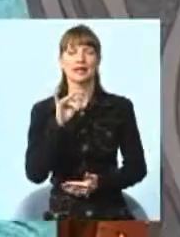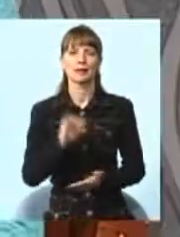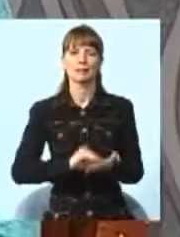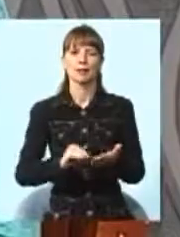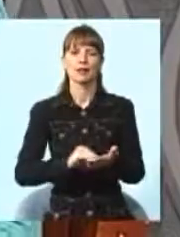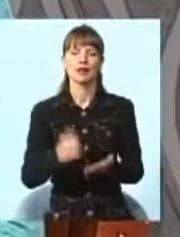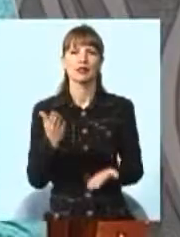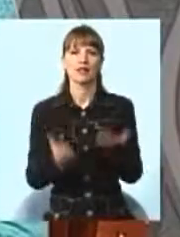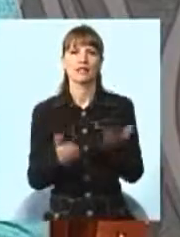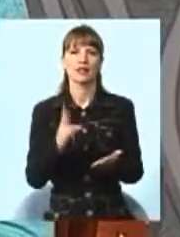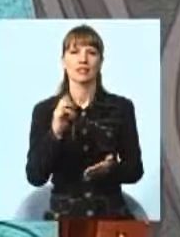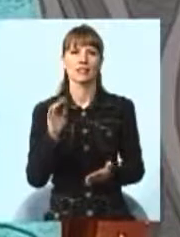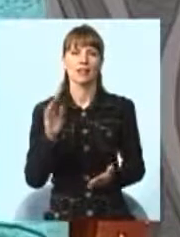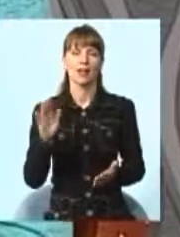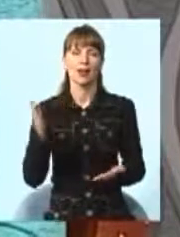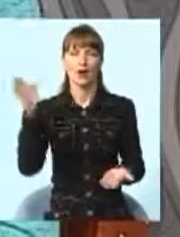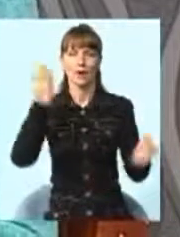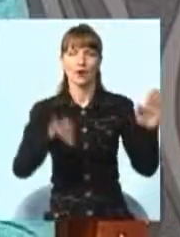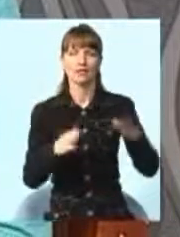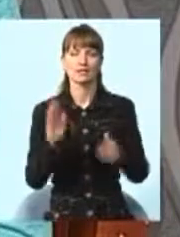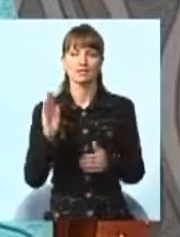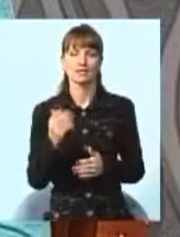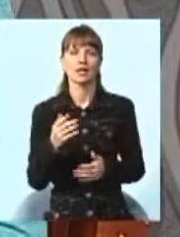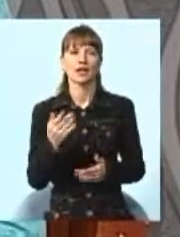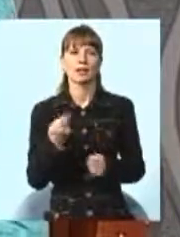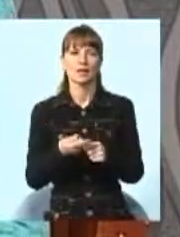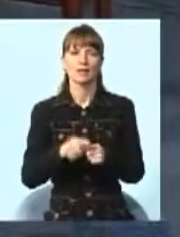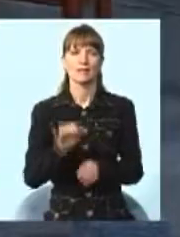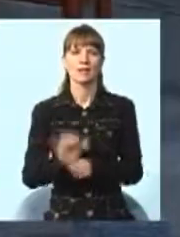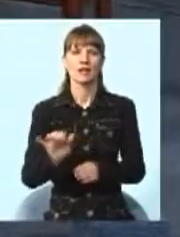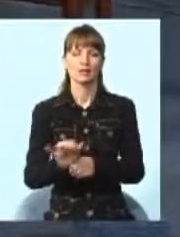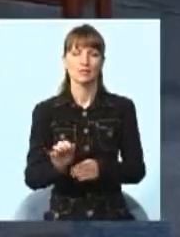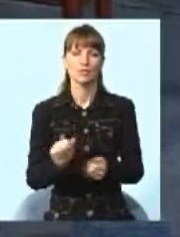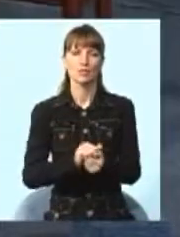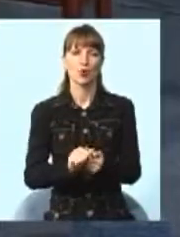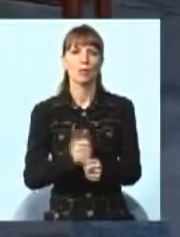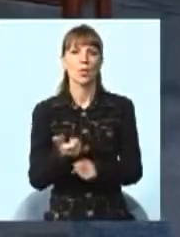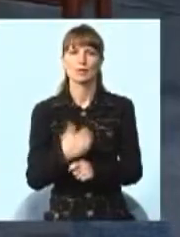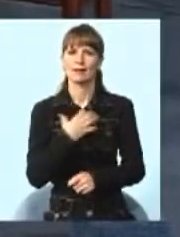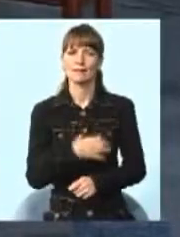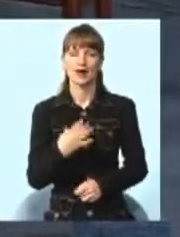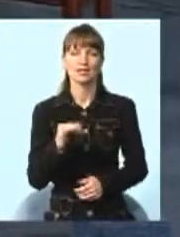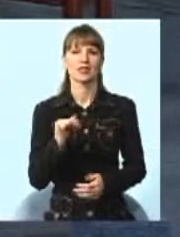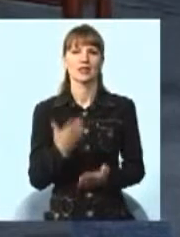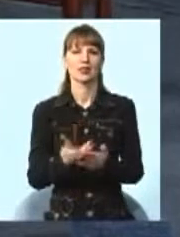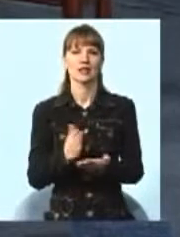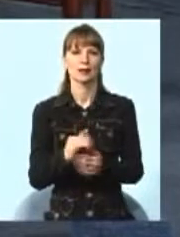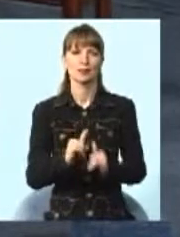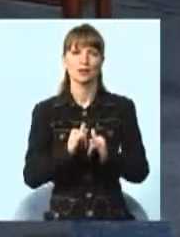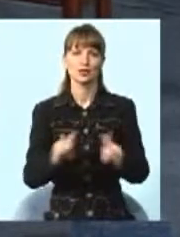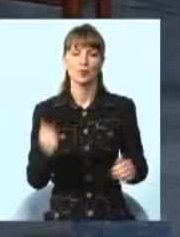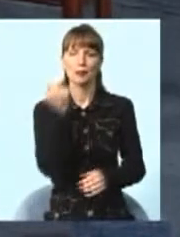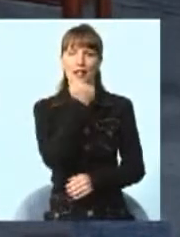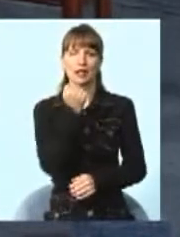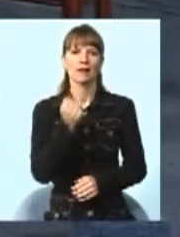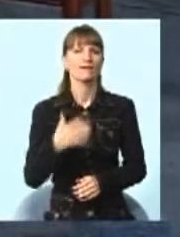писали б, напевно, на скелях, так? Тож, виробництво паперу сьогодні дуже актуальне, і це є однією із найпоширеніших